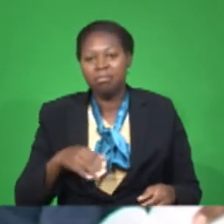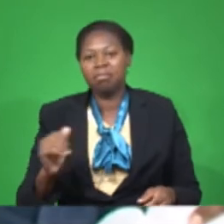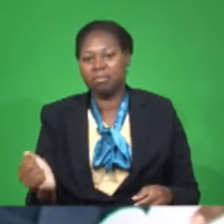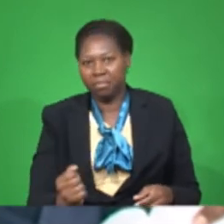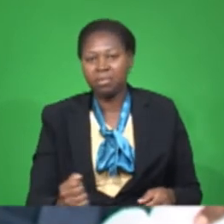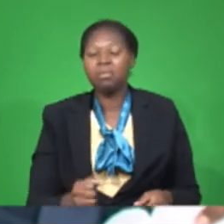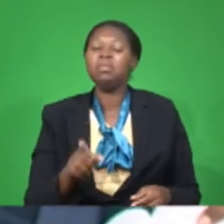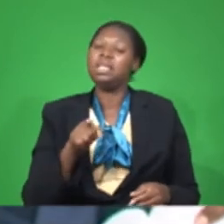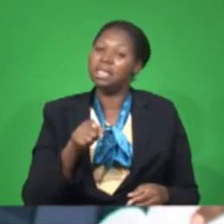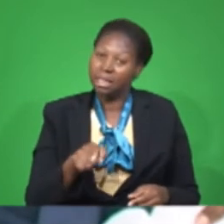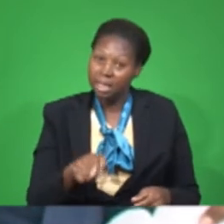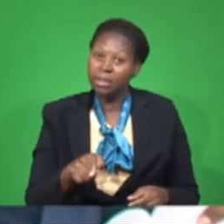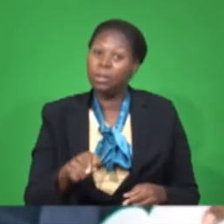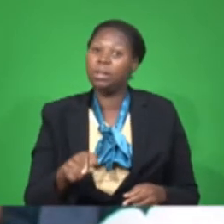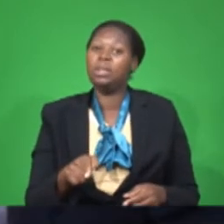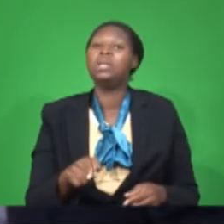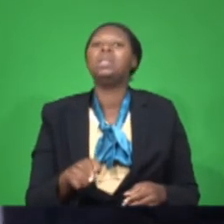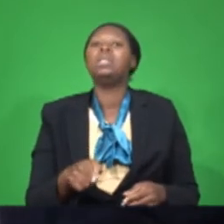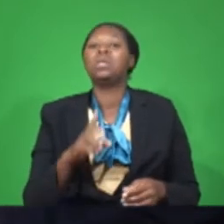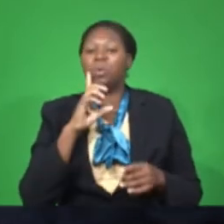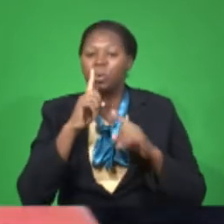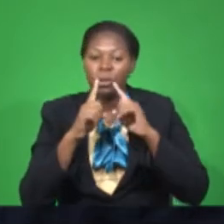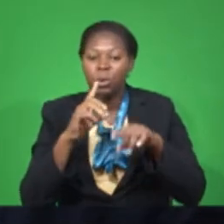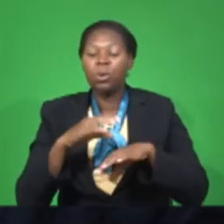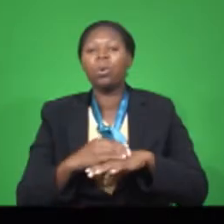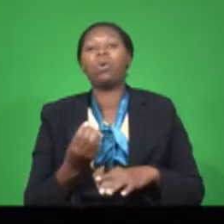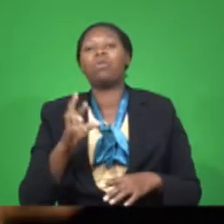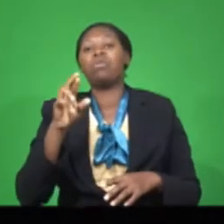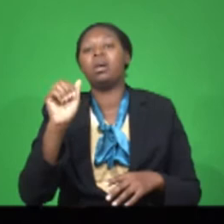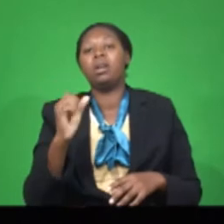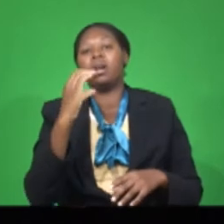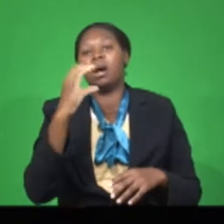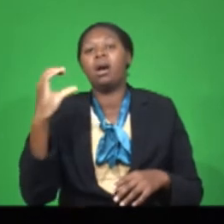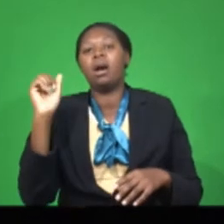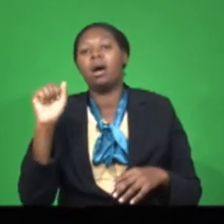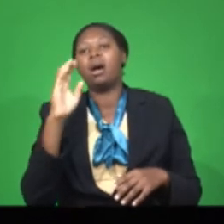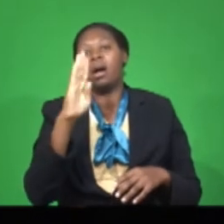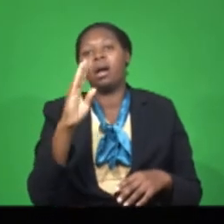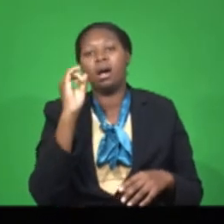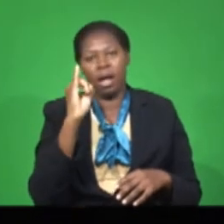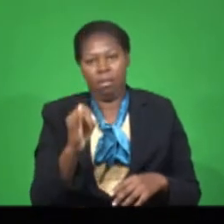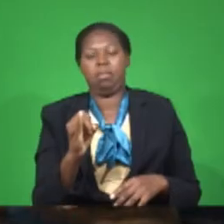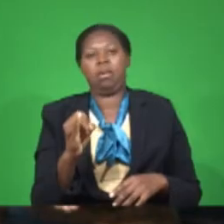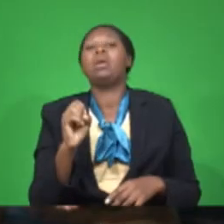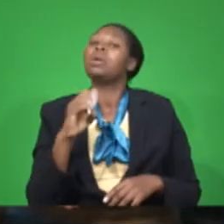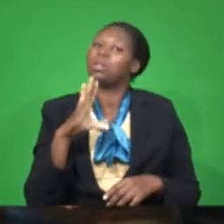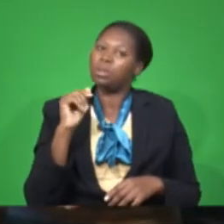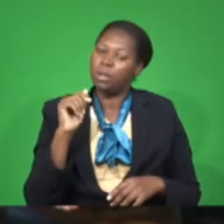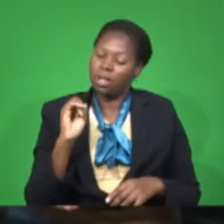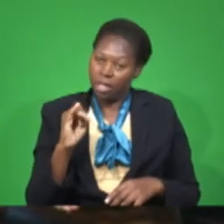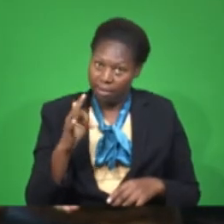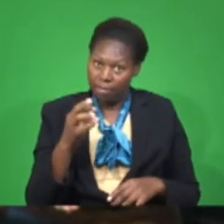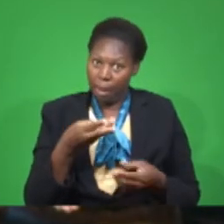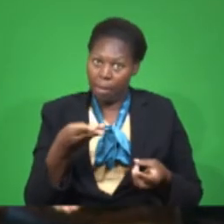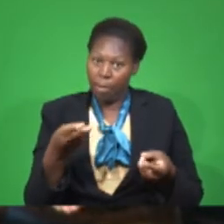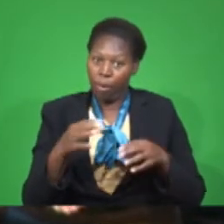Atitu waswana. Unonza amba na unambuye. Mwaza ukete mbuya Rakabi. Mbuya Rakabi. Atitu waswana. Mbuya Tamari. Ehe. Alright. Asi